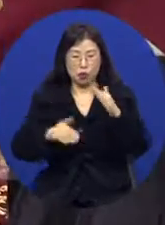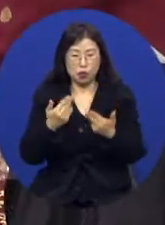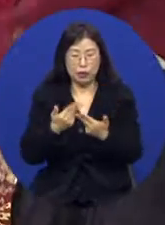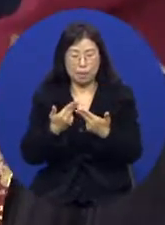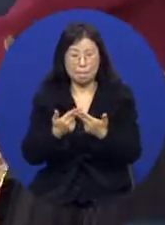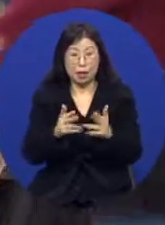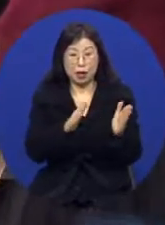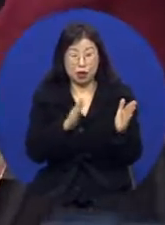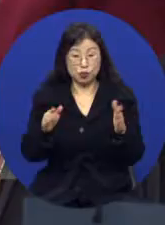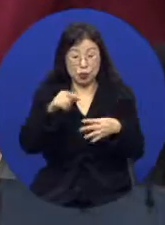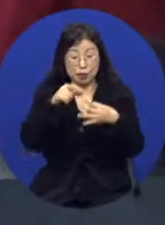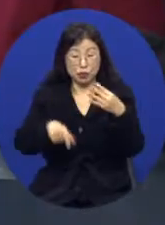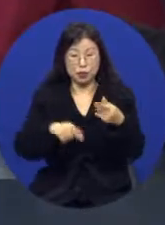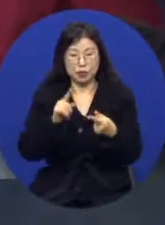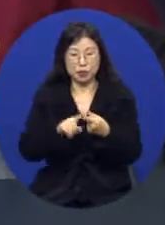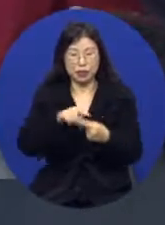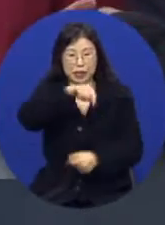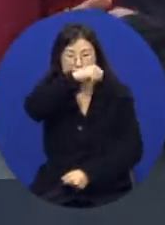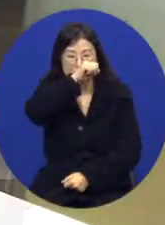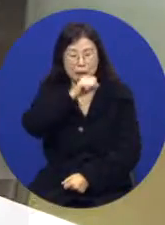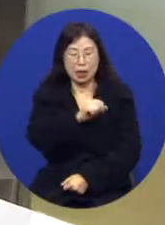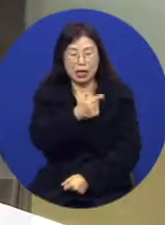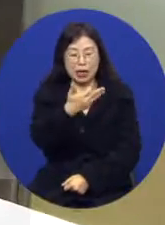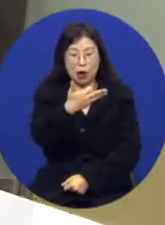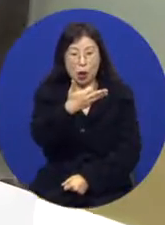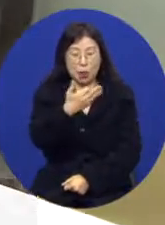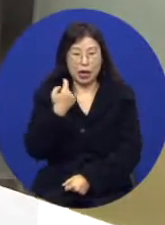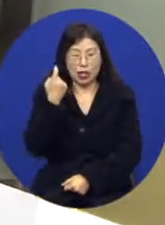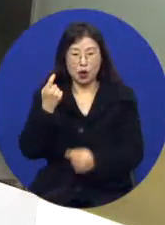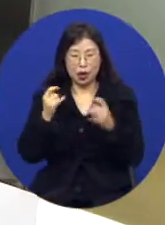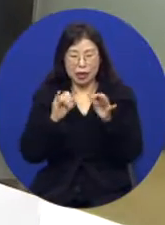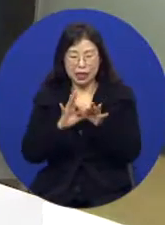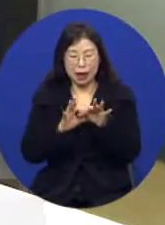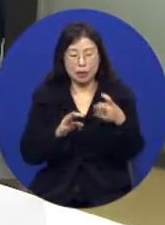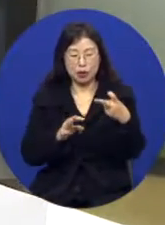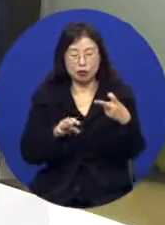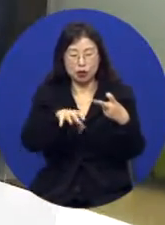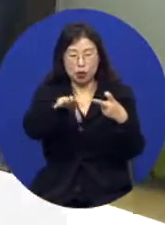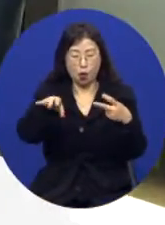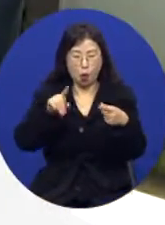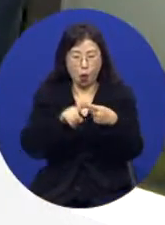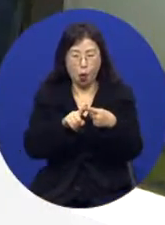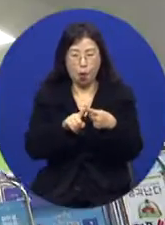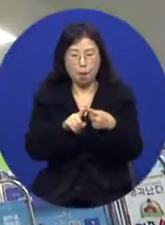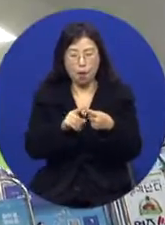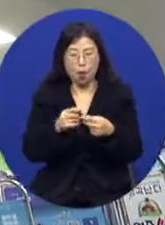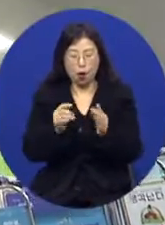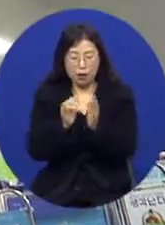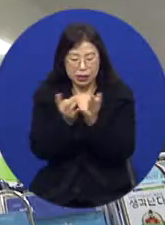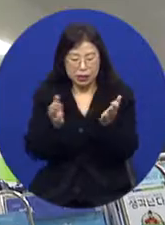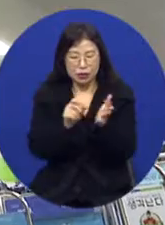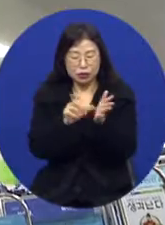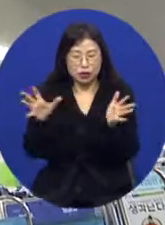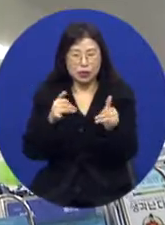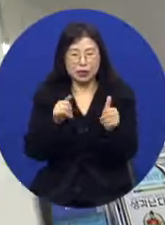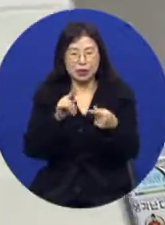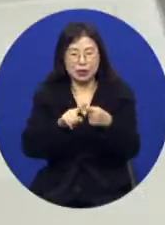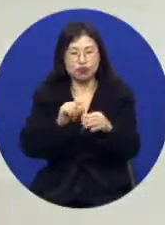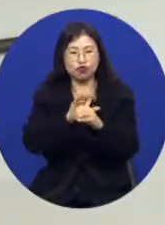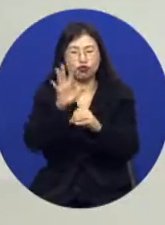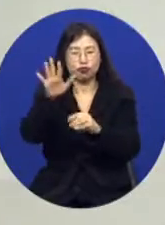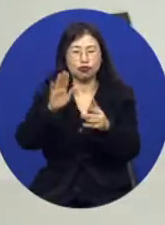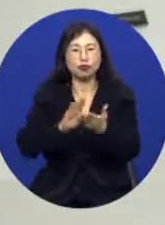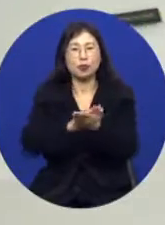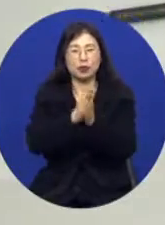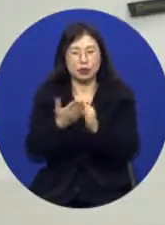등이 마련한 이번 팸투어에는 대만의 19개 주요 여행사와 12개 매체, 인플루언서 등이 참가해 코로나19 이후